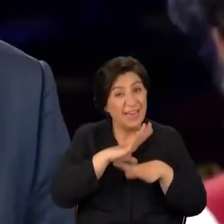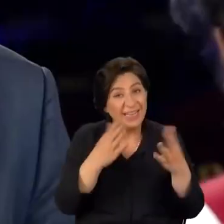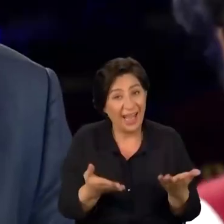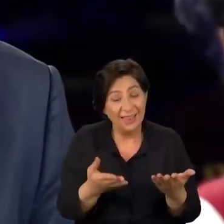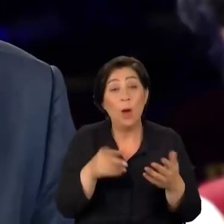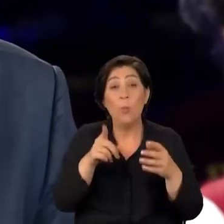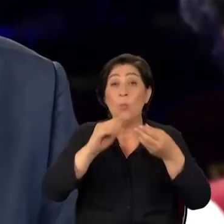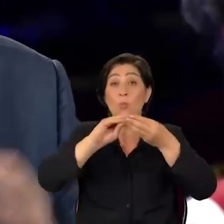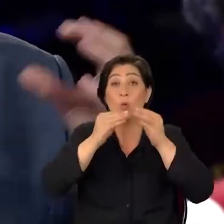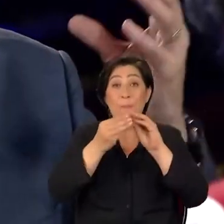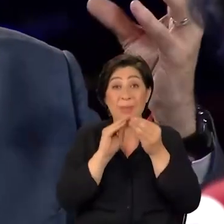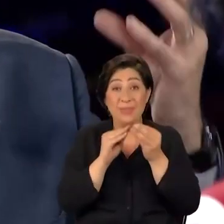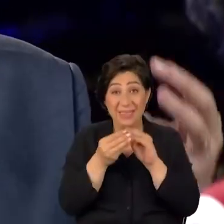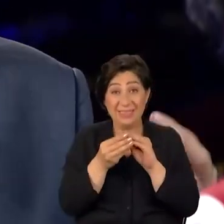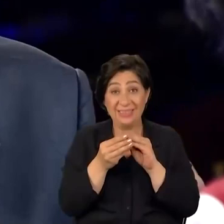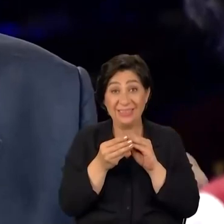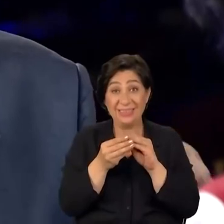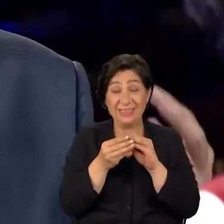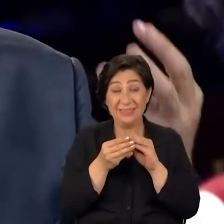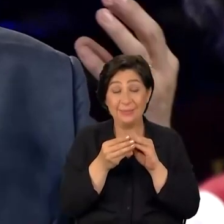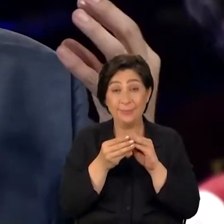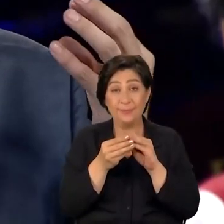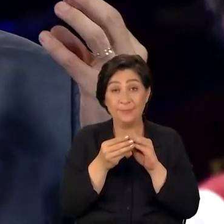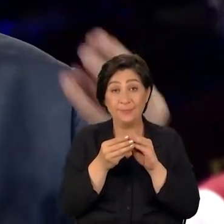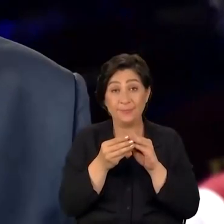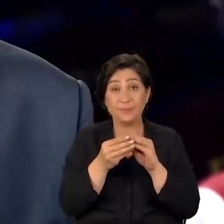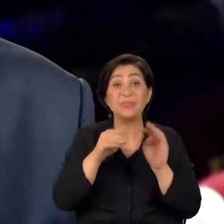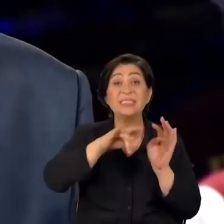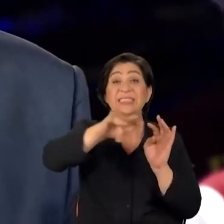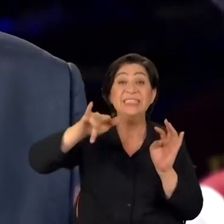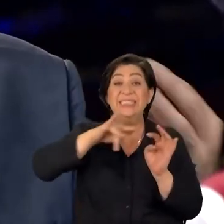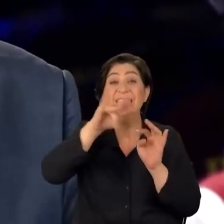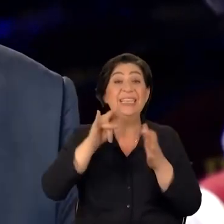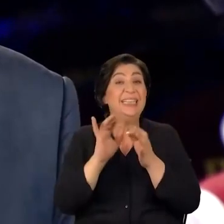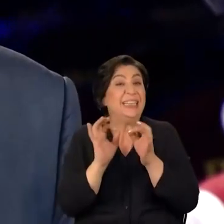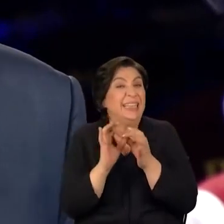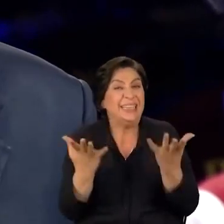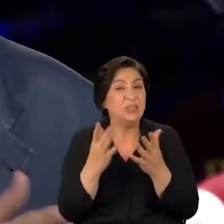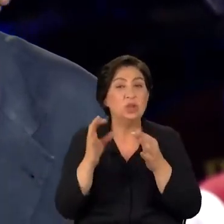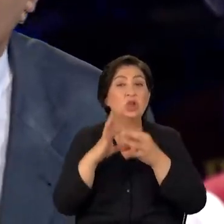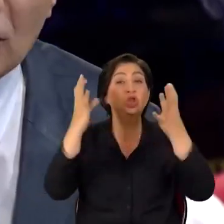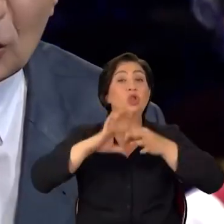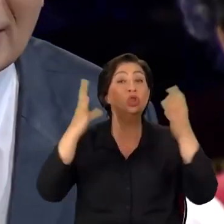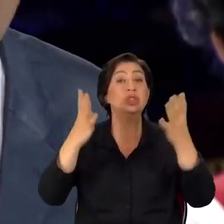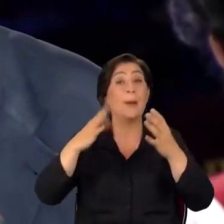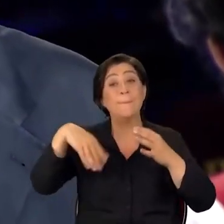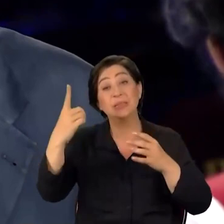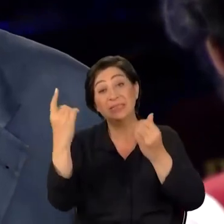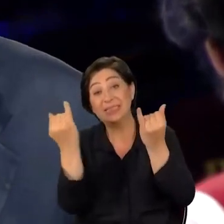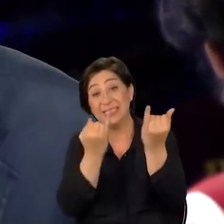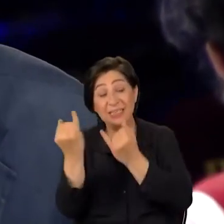bu sorunların özellikle de işsizliğin nasıl çözüleceğine ilişkin başka bir tartışma